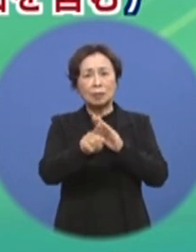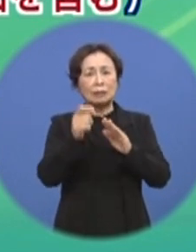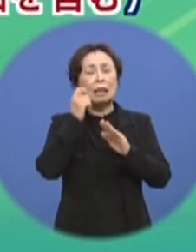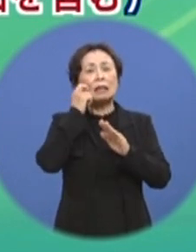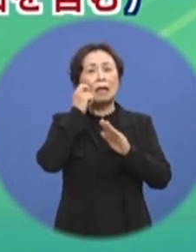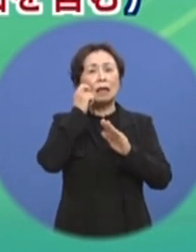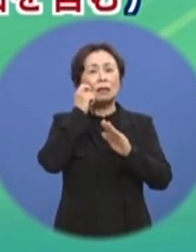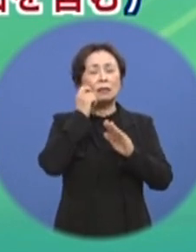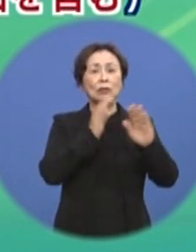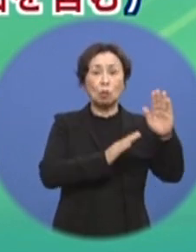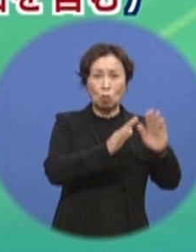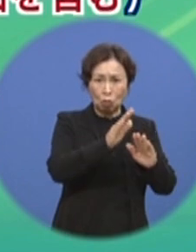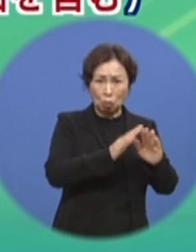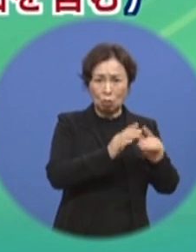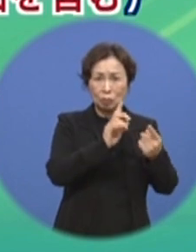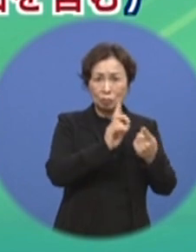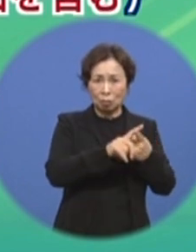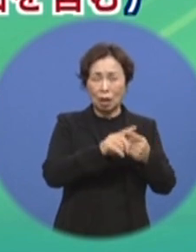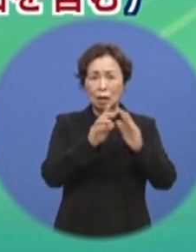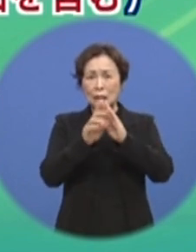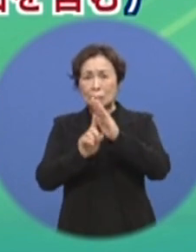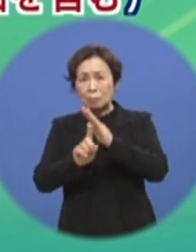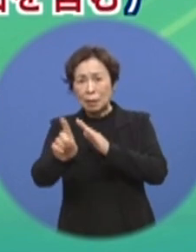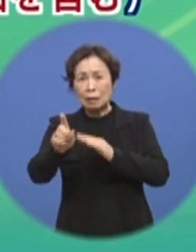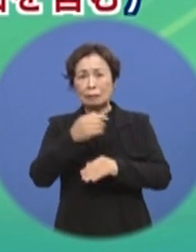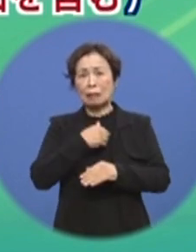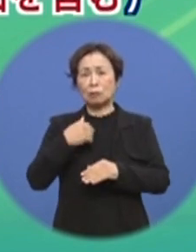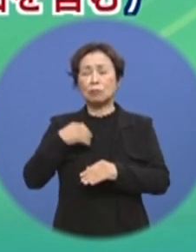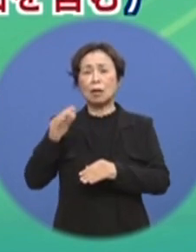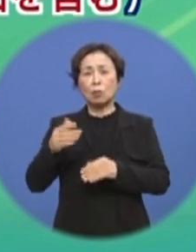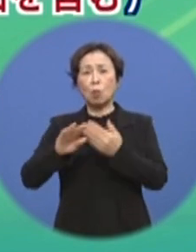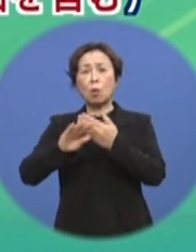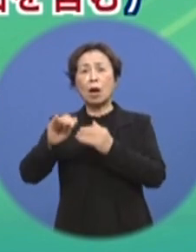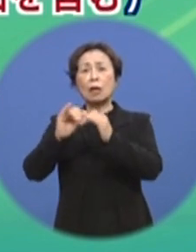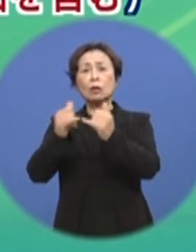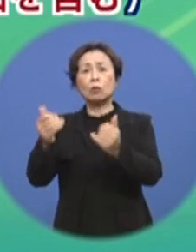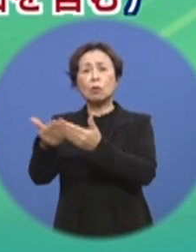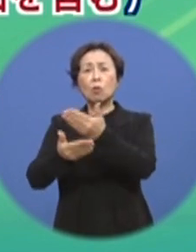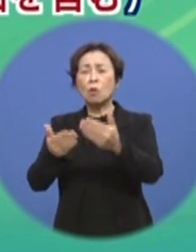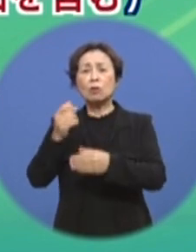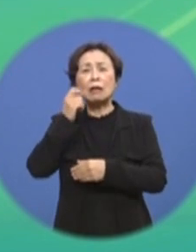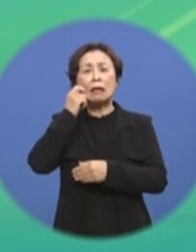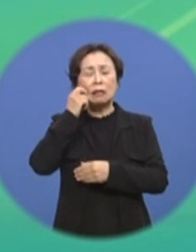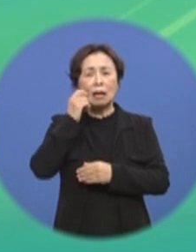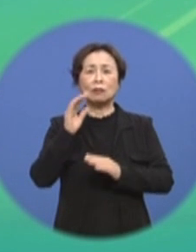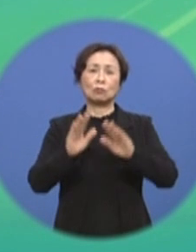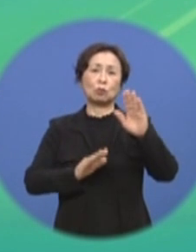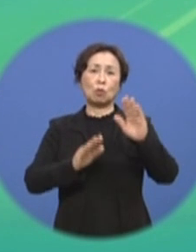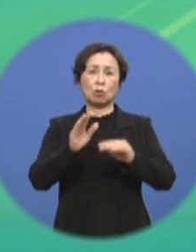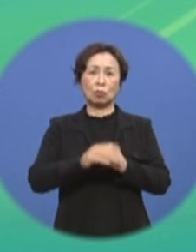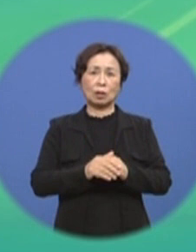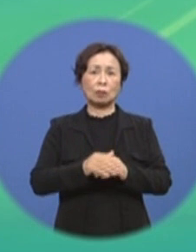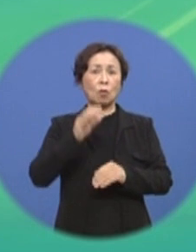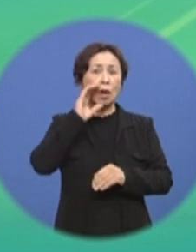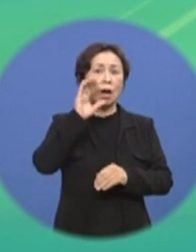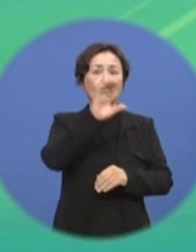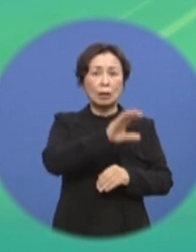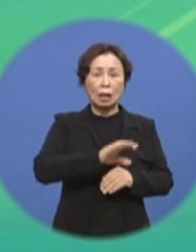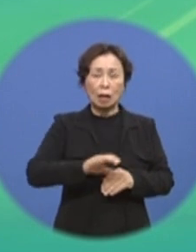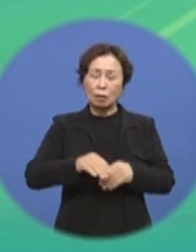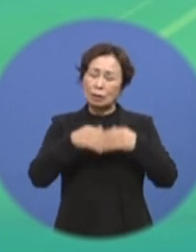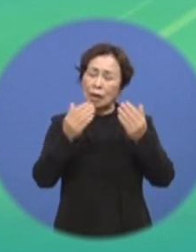自宅から出ることはできるものの他人との交流ができない状態です県内には水系